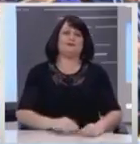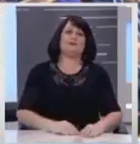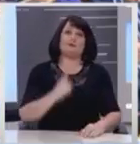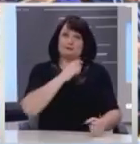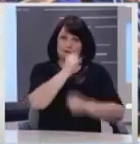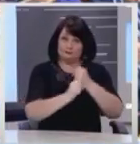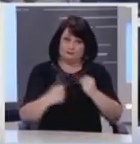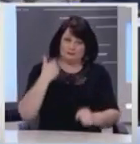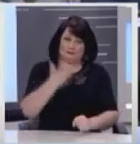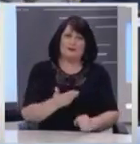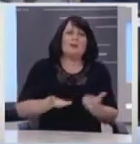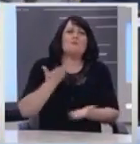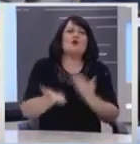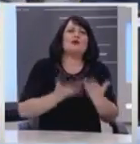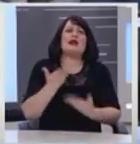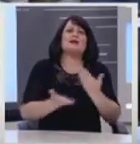καταθέσαμε σειρά προτάσεων,